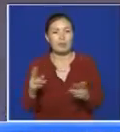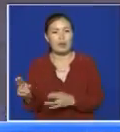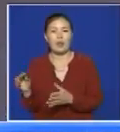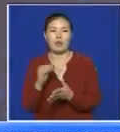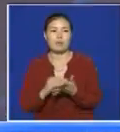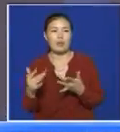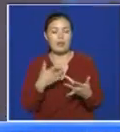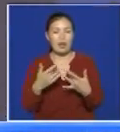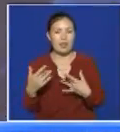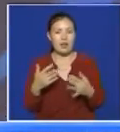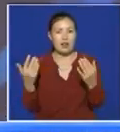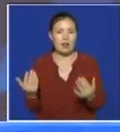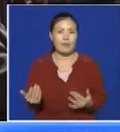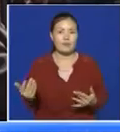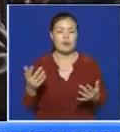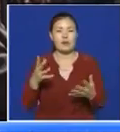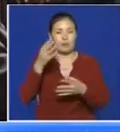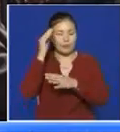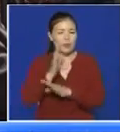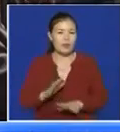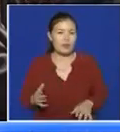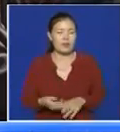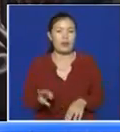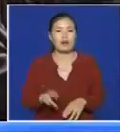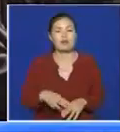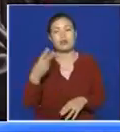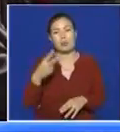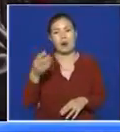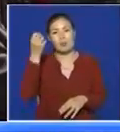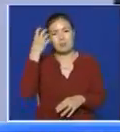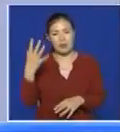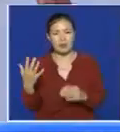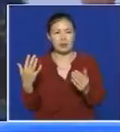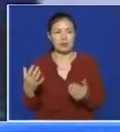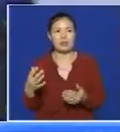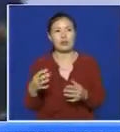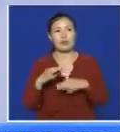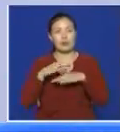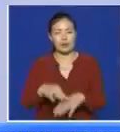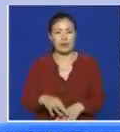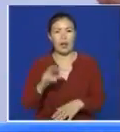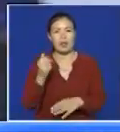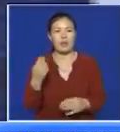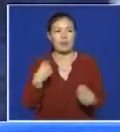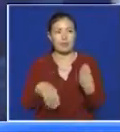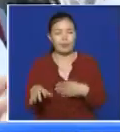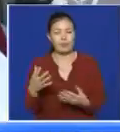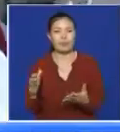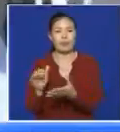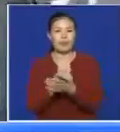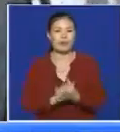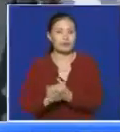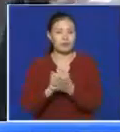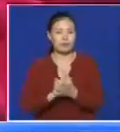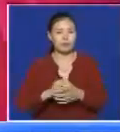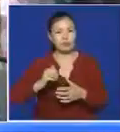жыр театрландырылған көріністе ұмыт қалмады. Өңірдегі 20 этномәдени бірлестік өкілдері ұлттық киімін киіп, бірлік пен